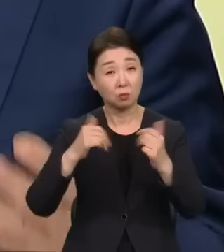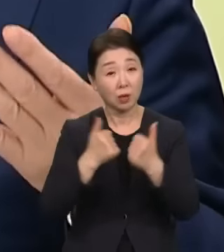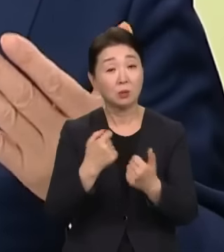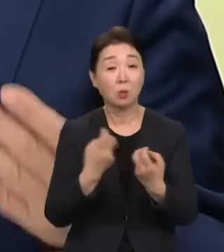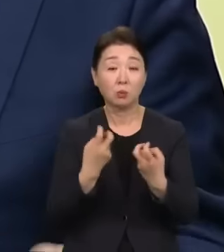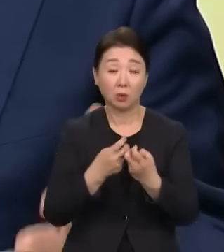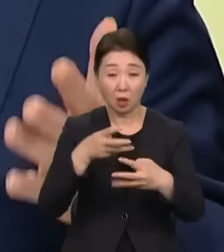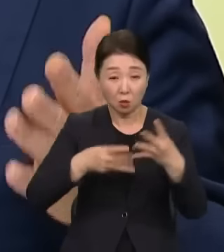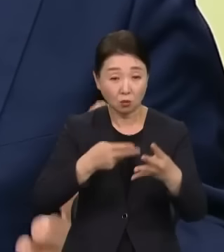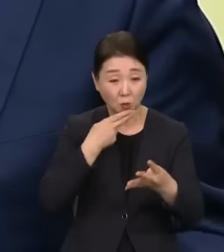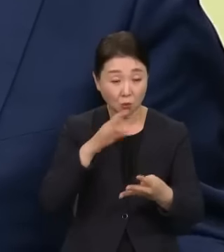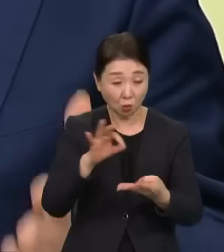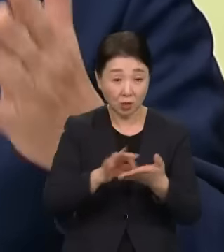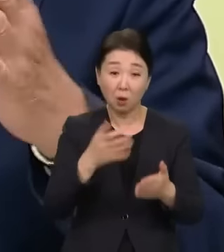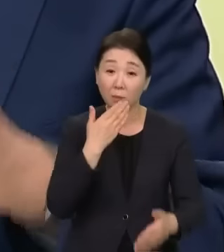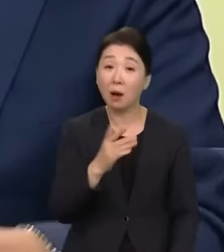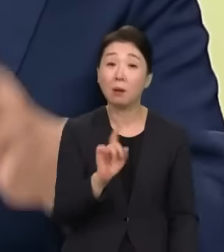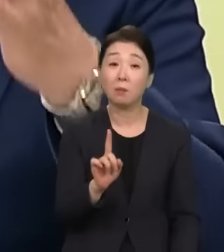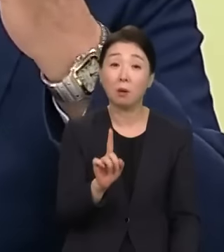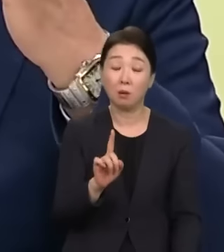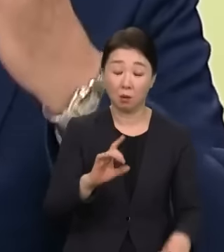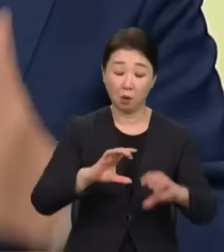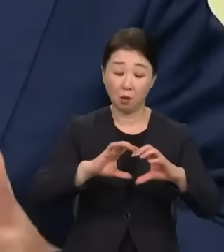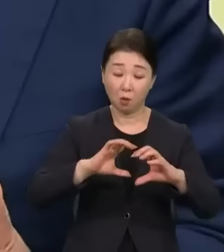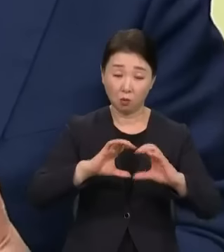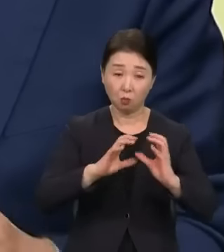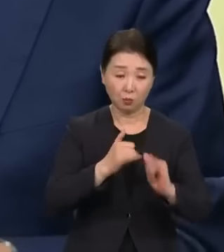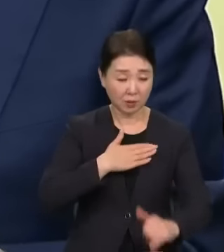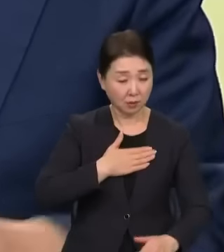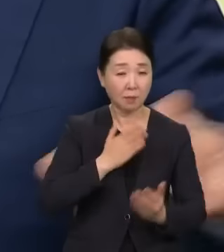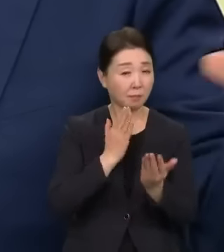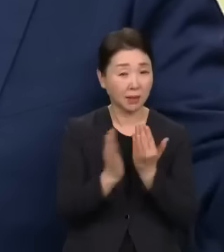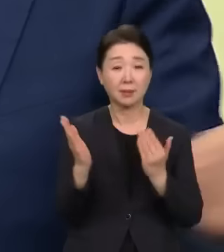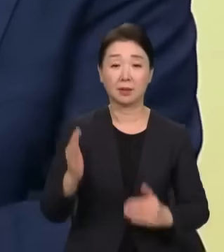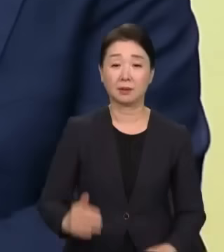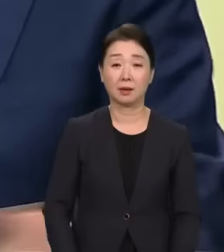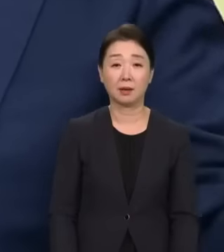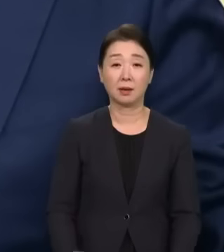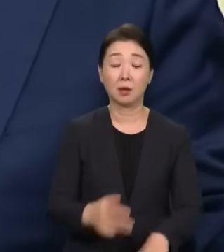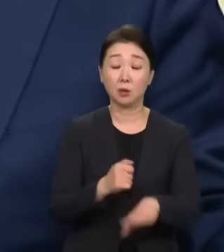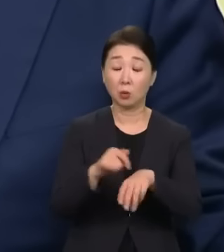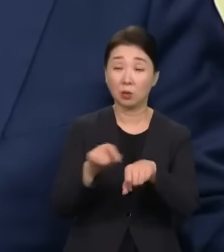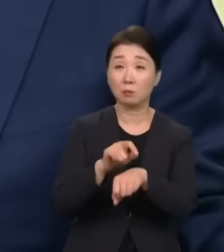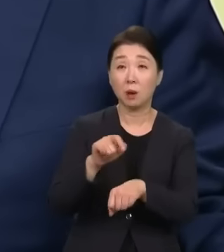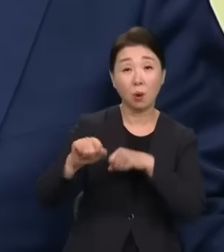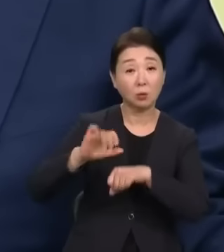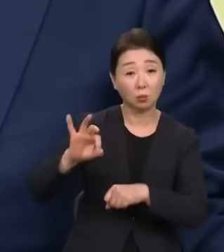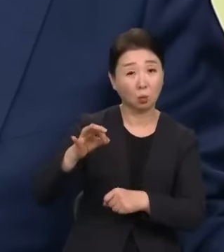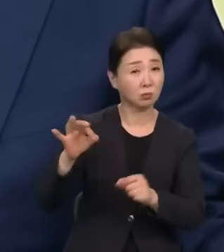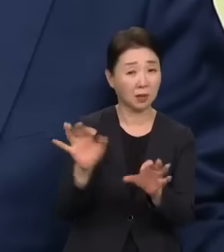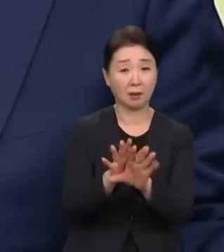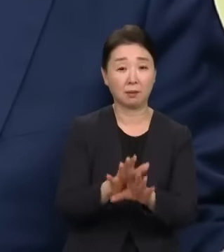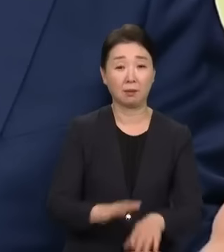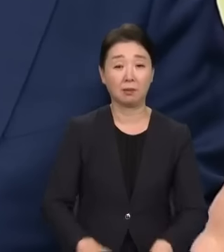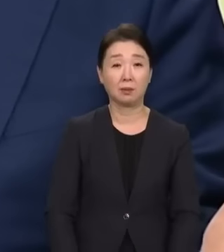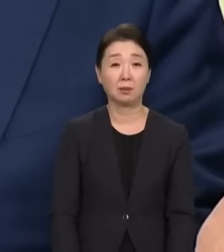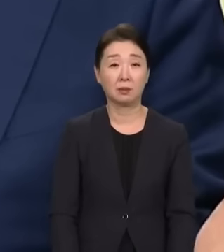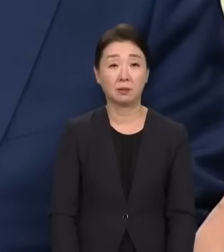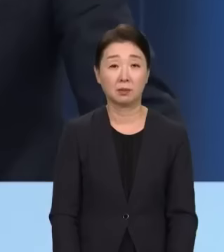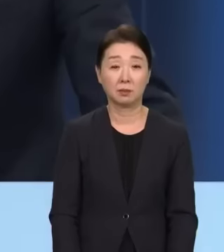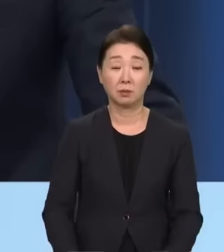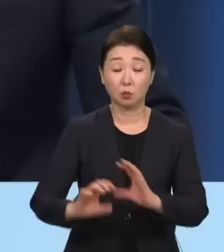없는 돈으로 쓸 수 있다 그러지만 국민 정서에 맞지 않다. 그래가지고 그 특활비를 없애버린 거 아닙니까?